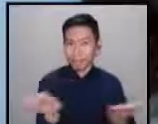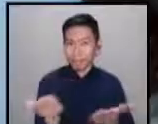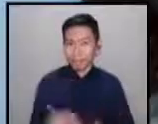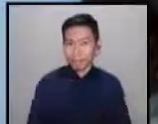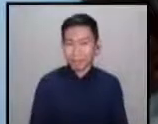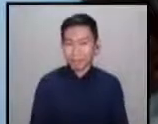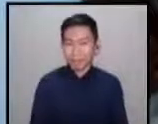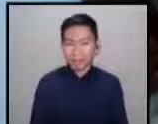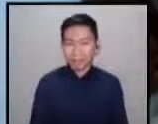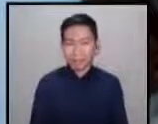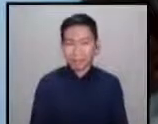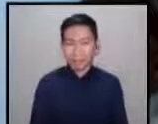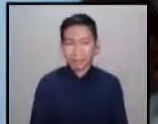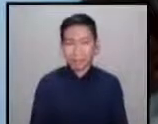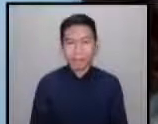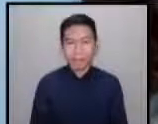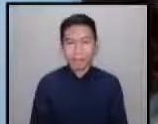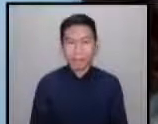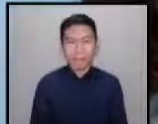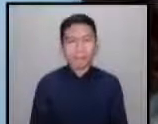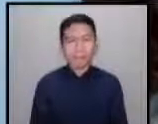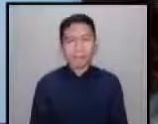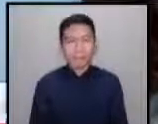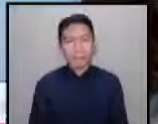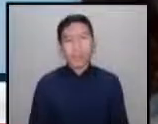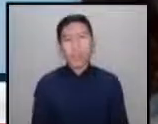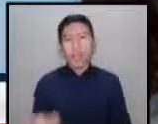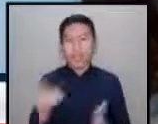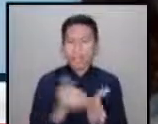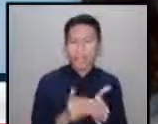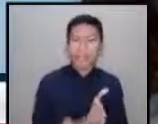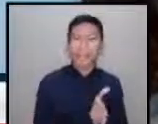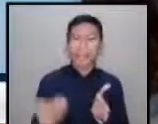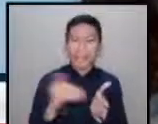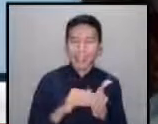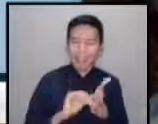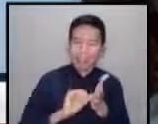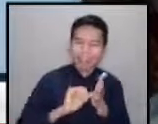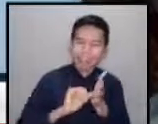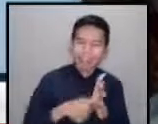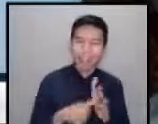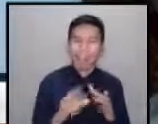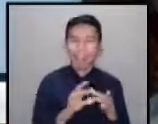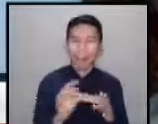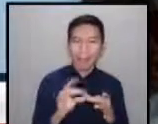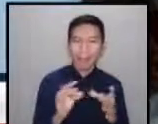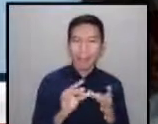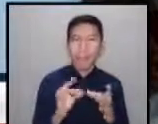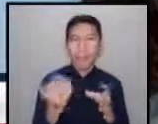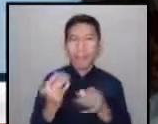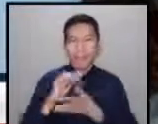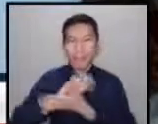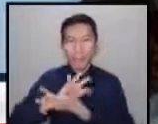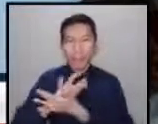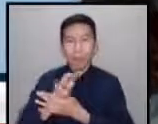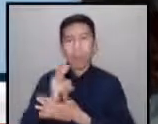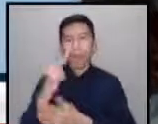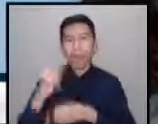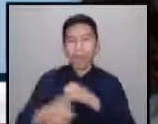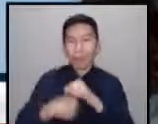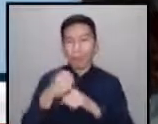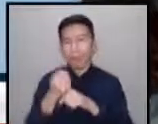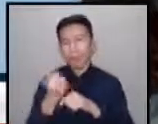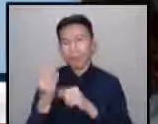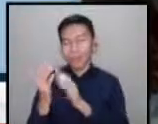Dayan, lagi natin sinasabi, 2 taon mahigit na itong pandemya natin, no? Huwag tayong mawawalan ng pag-asa. Lagi sabi nga